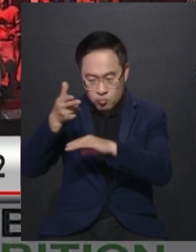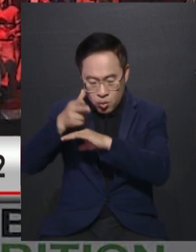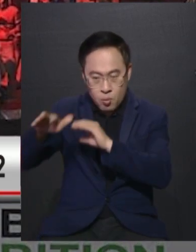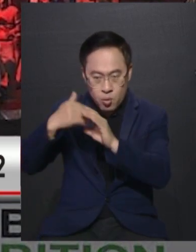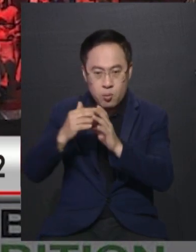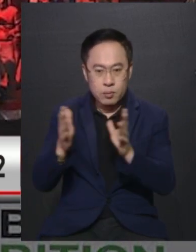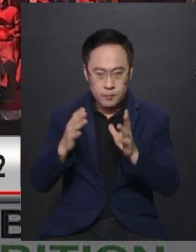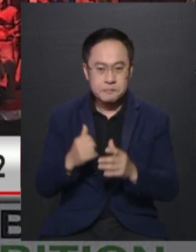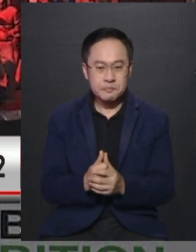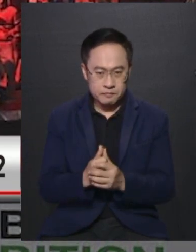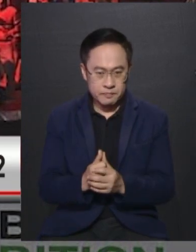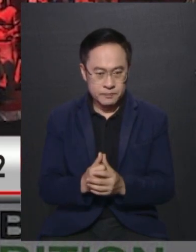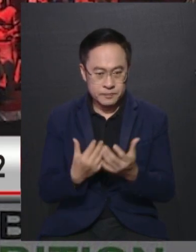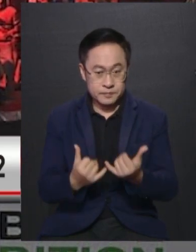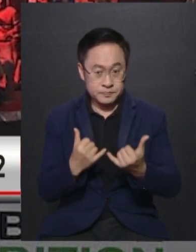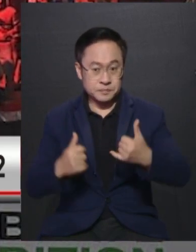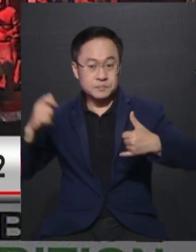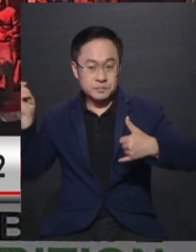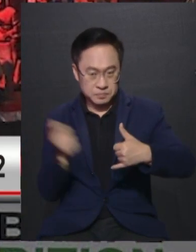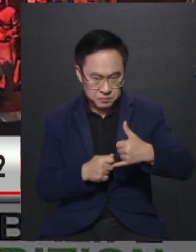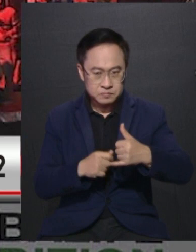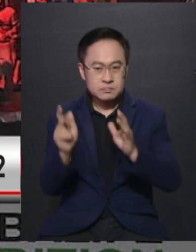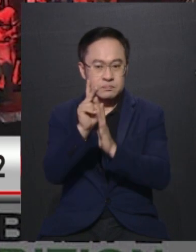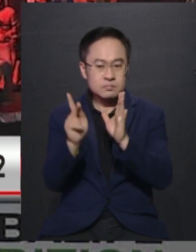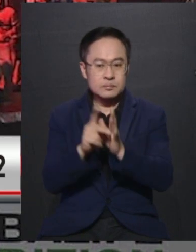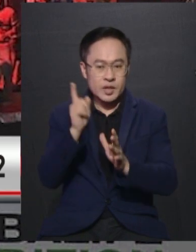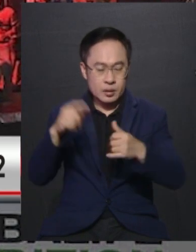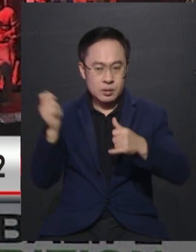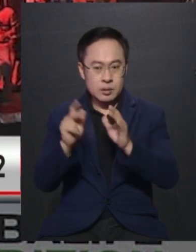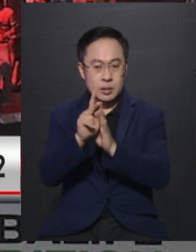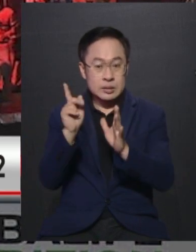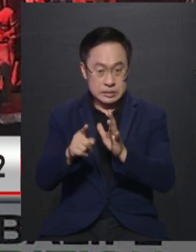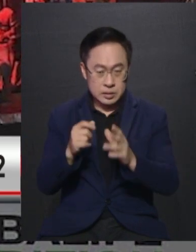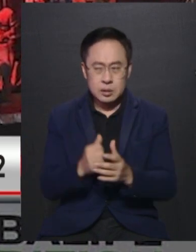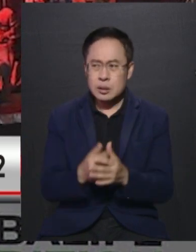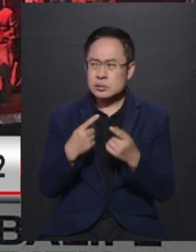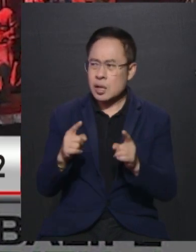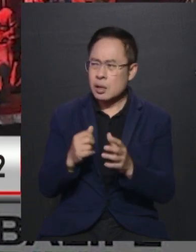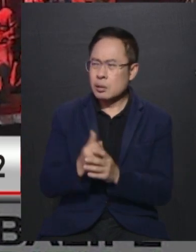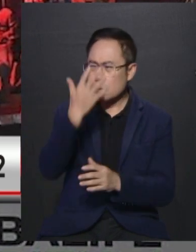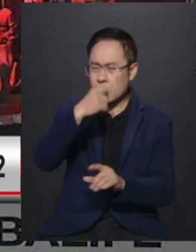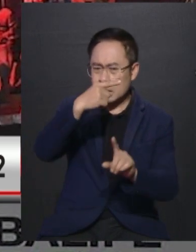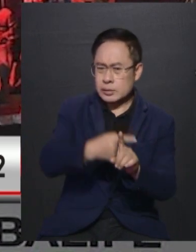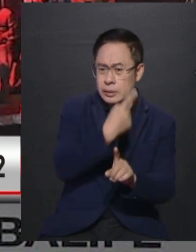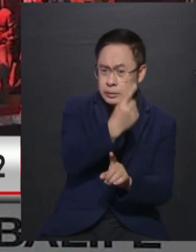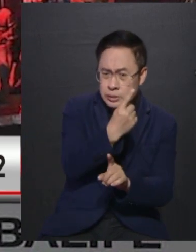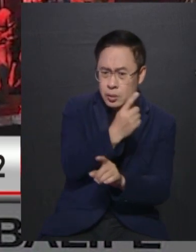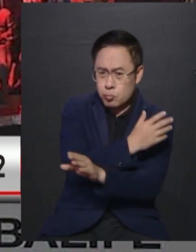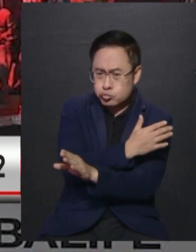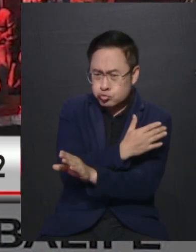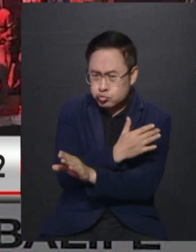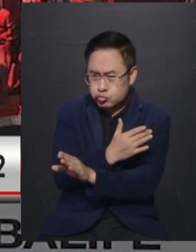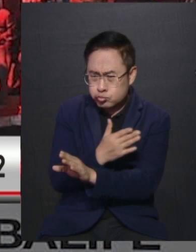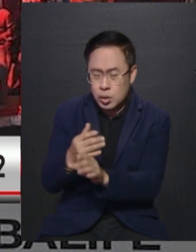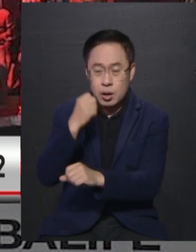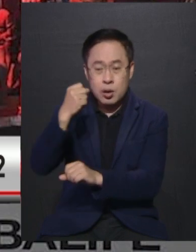หมส ัก ทีเถอะ ไม่อีกหนึ่งอย่างก็บอกทำไมไม่จับตั้งแต่ 2-3 เดือนที่แล้วมันจับอะไรตอนนี้มันผ่านมาจะ